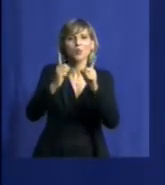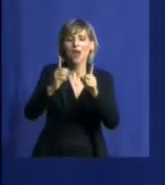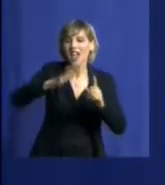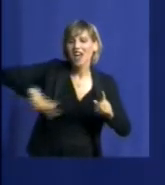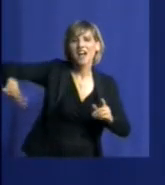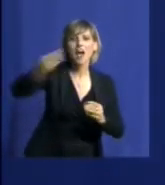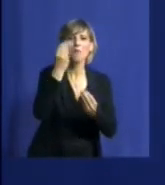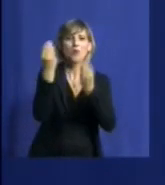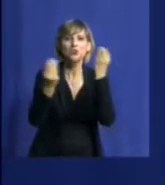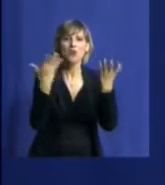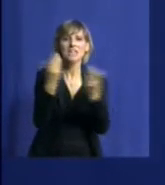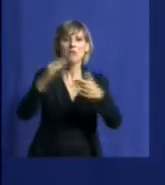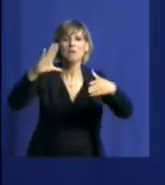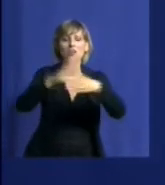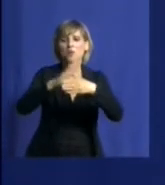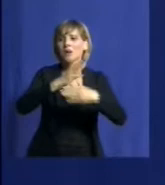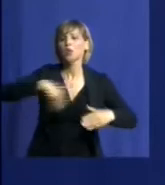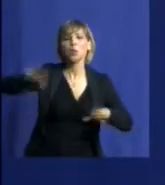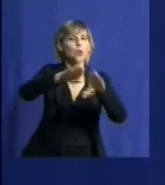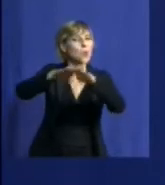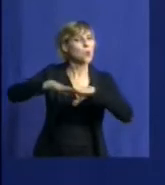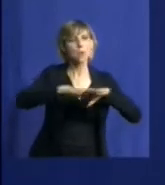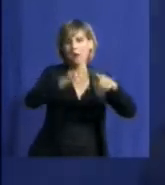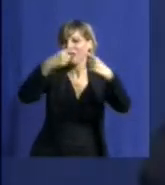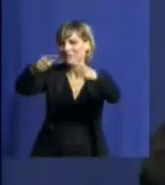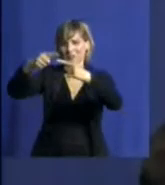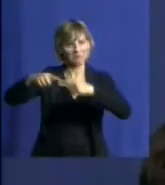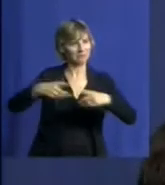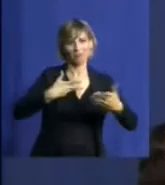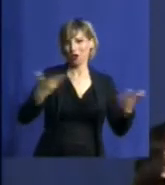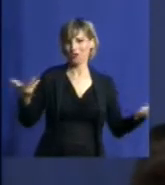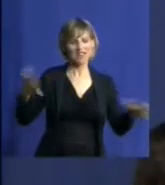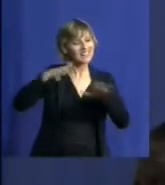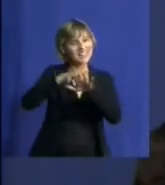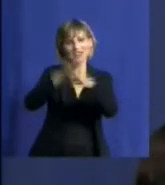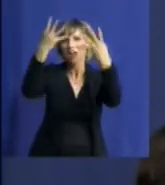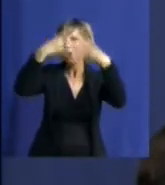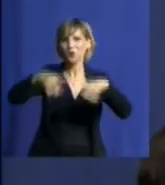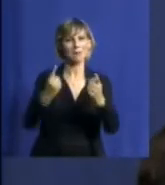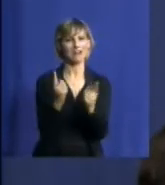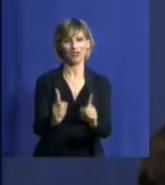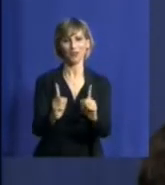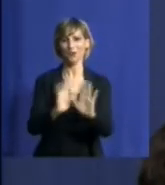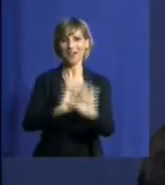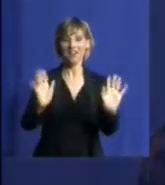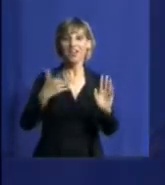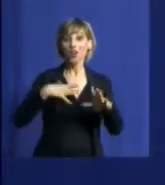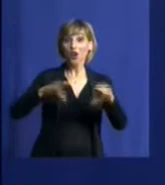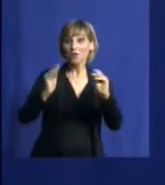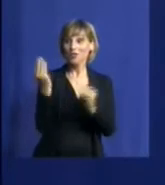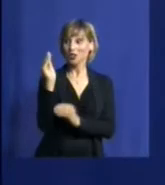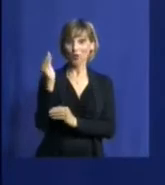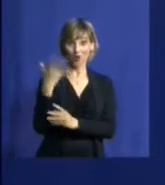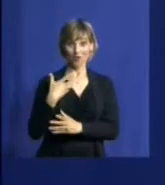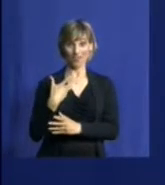dentro il campo, che non c'era neanche bisogno di pensarci, non c'è mai stata, né quando ho cominciato a giocare avevo